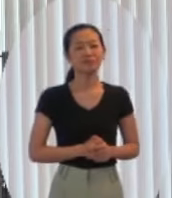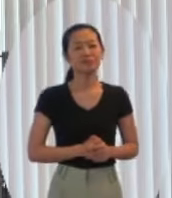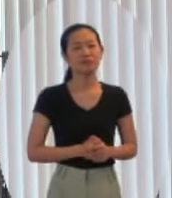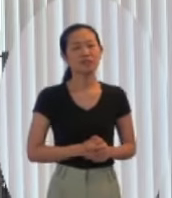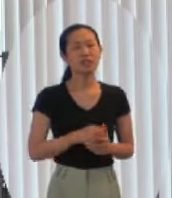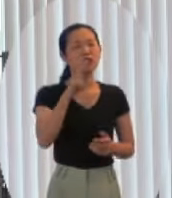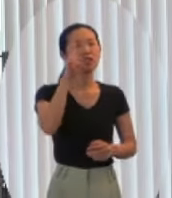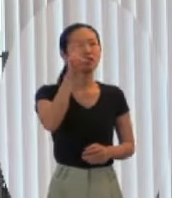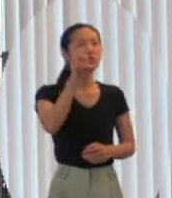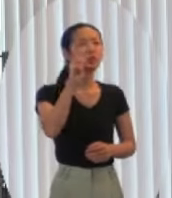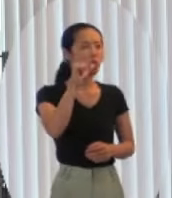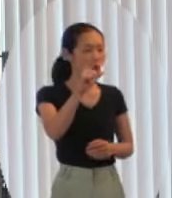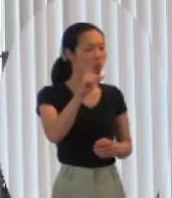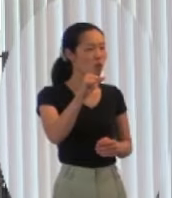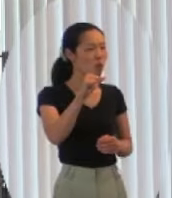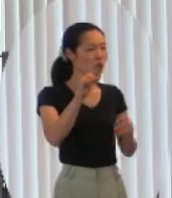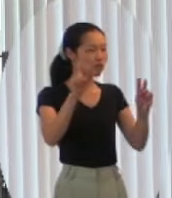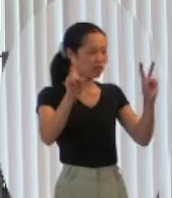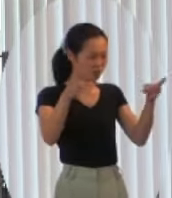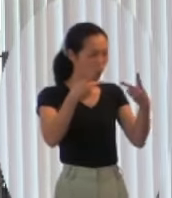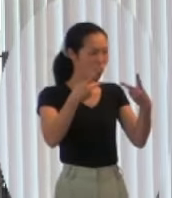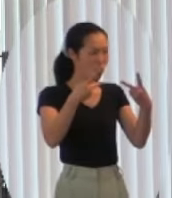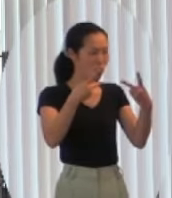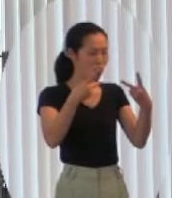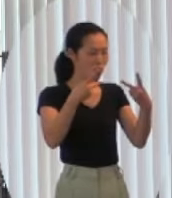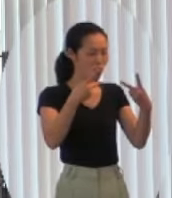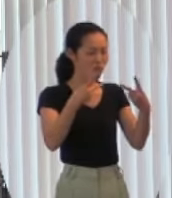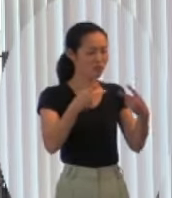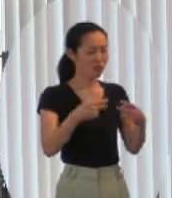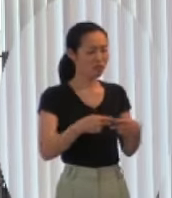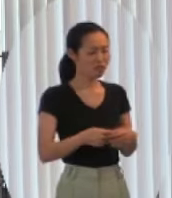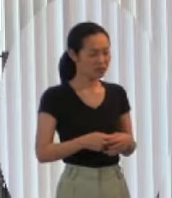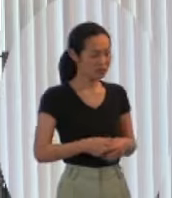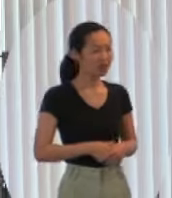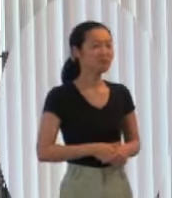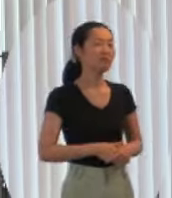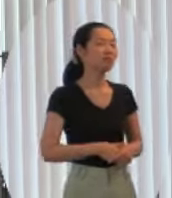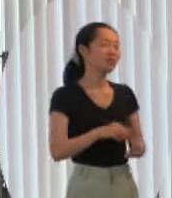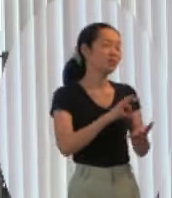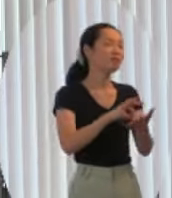25兆円。アメリカはその今はもうそうですけれども、この